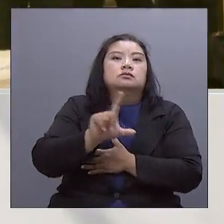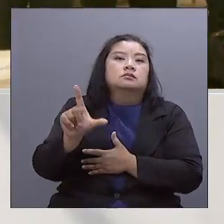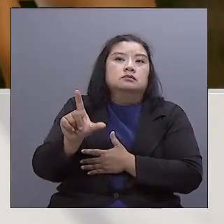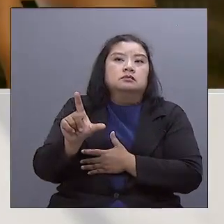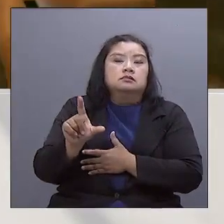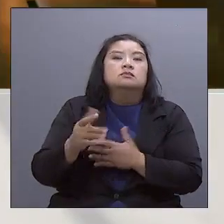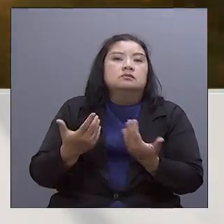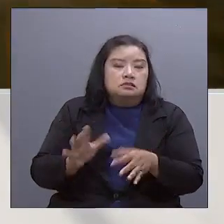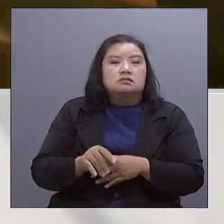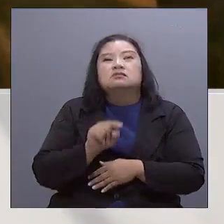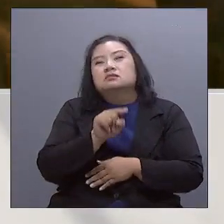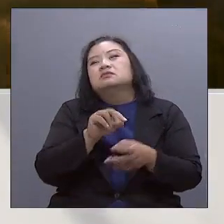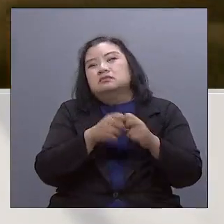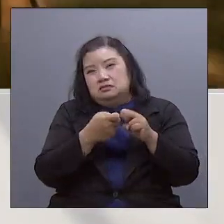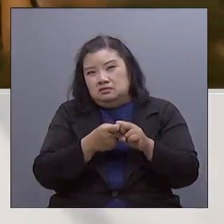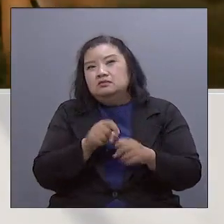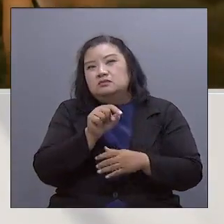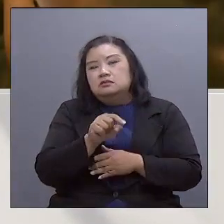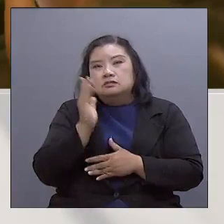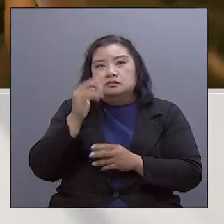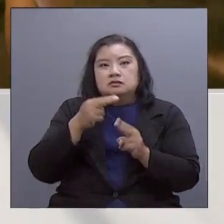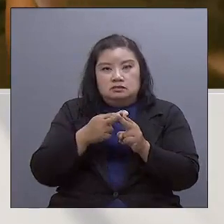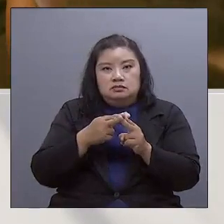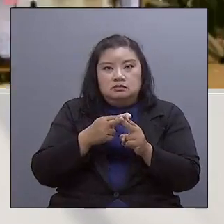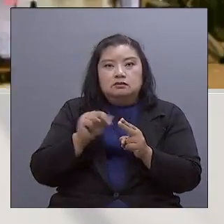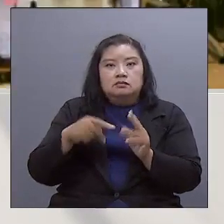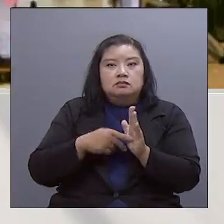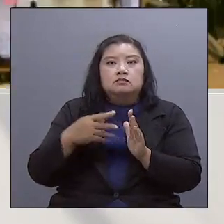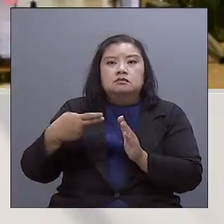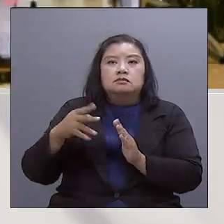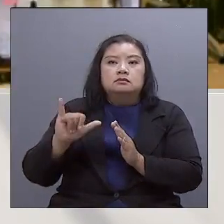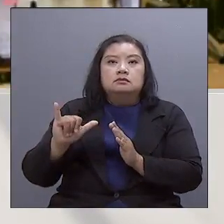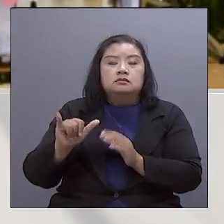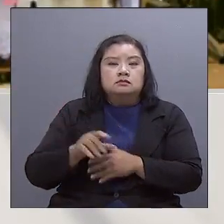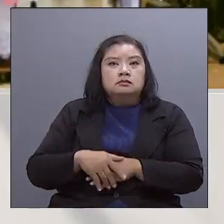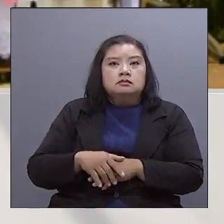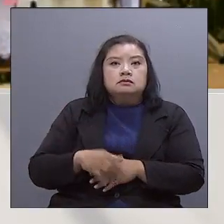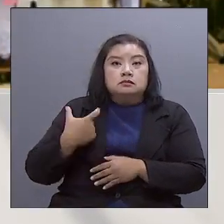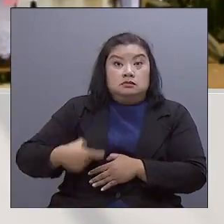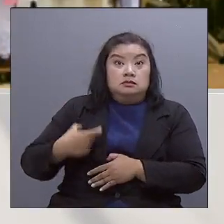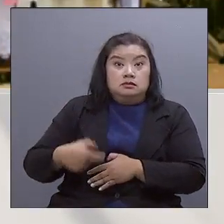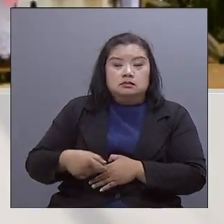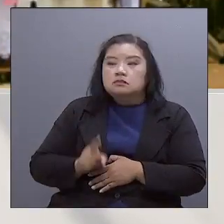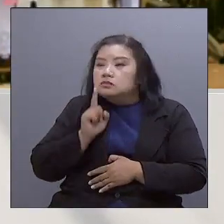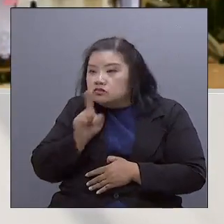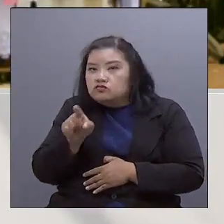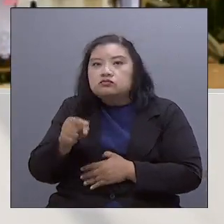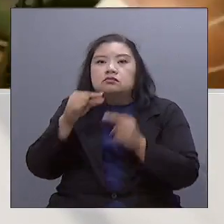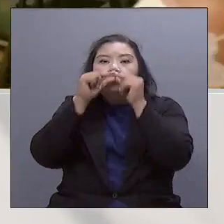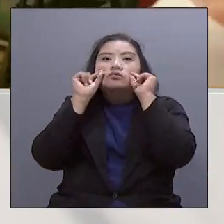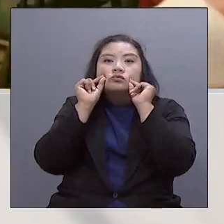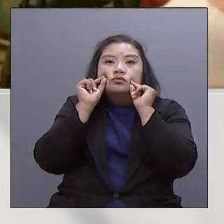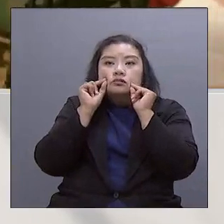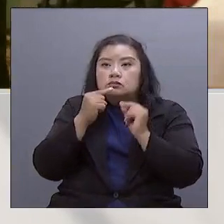ที่ทำให้คุณเสร็จขามอบหมายให้นายวิญญัติชาติมนตรีที่เป็นทนายความไปยื่นฟ้องเอาผิดกับคุณชูวิทย์ในข้อหา